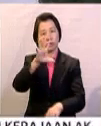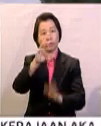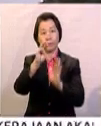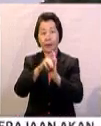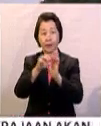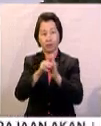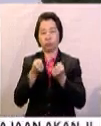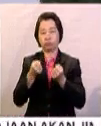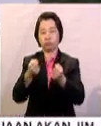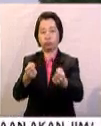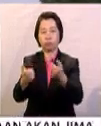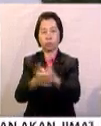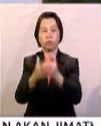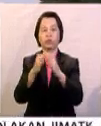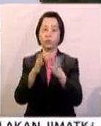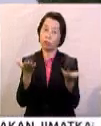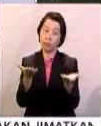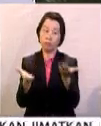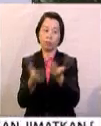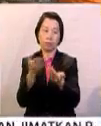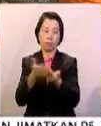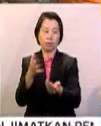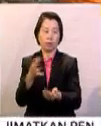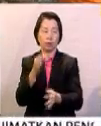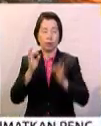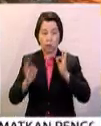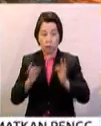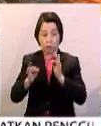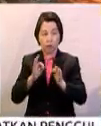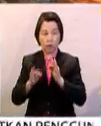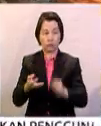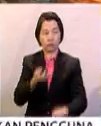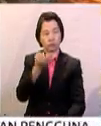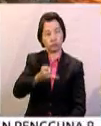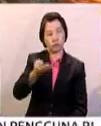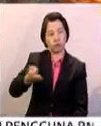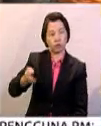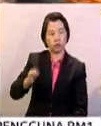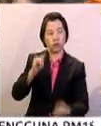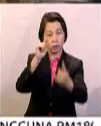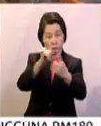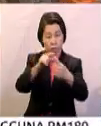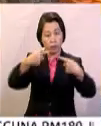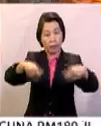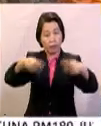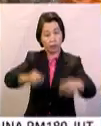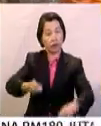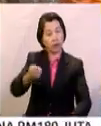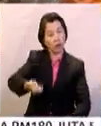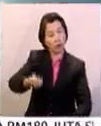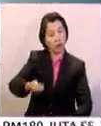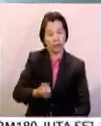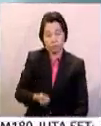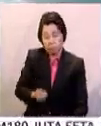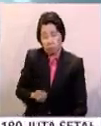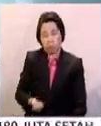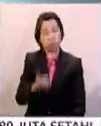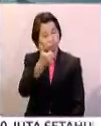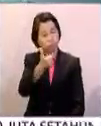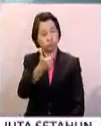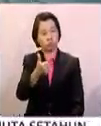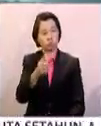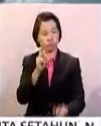saja daripada sini. Lepas tu kalau macam kemudahan untuk ke pasar ke apa ke pun tak, memang Pekan Beranang